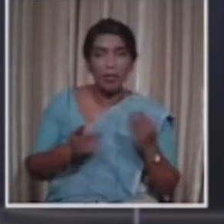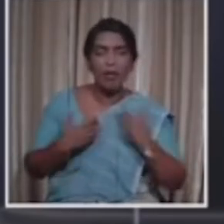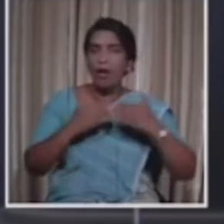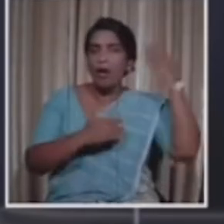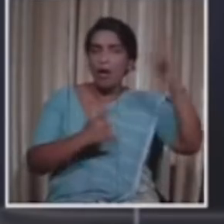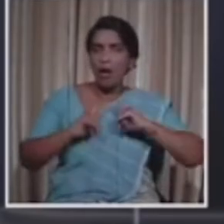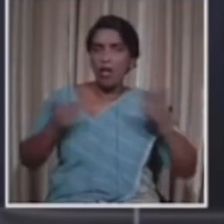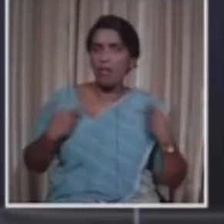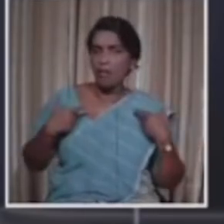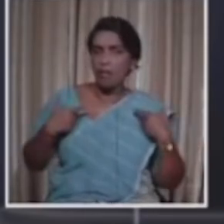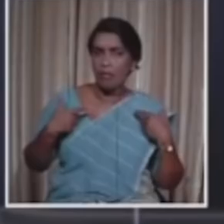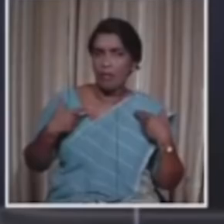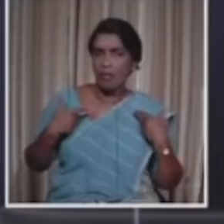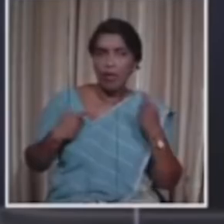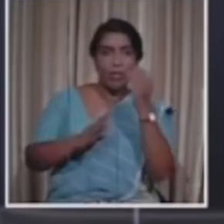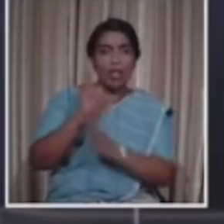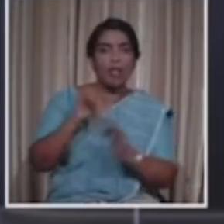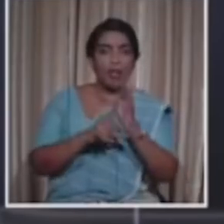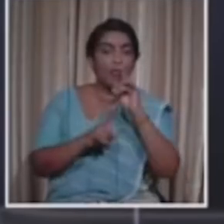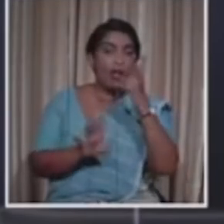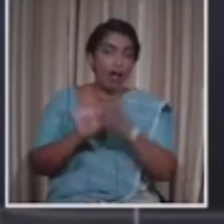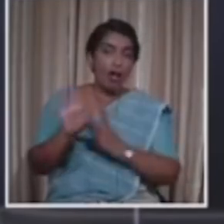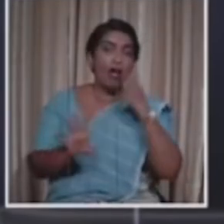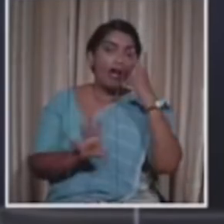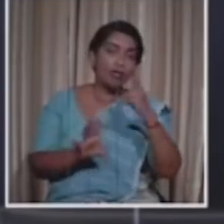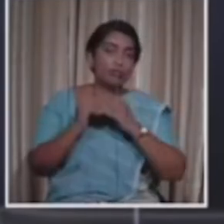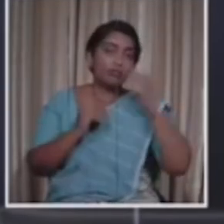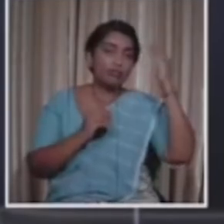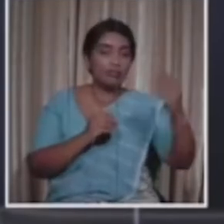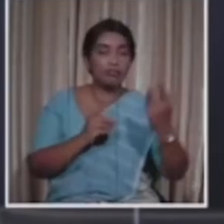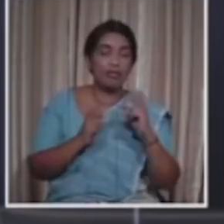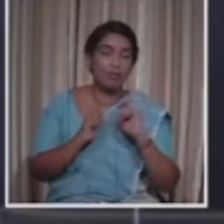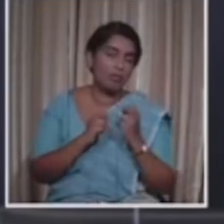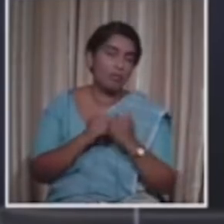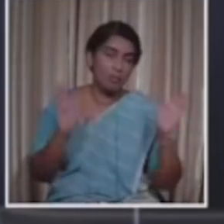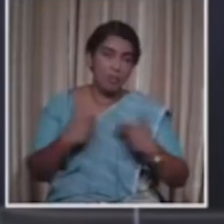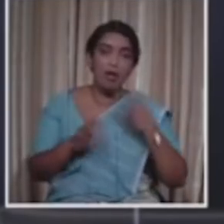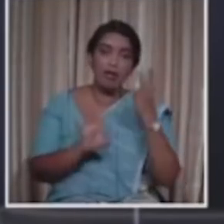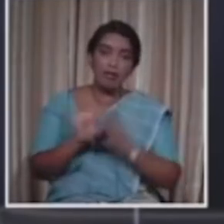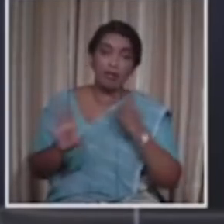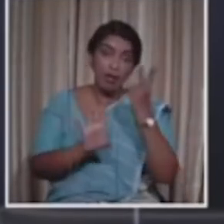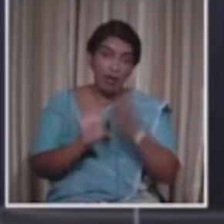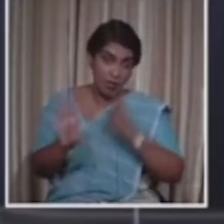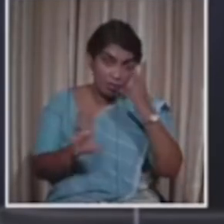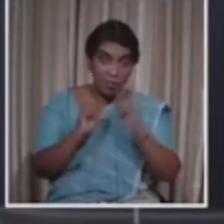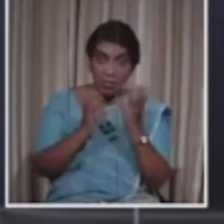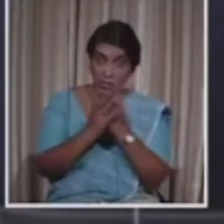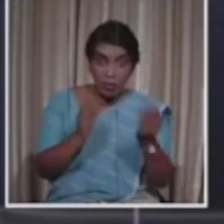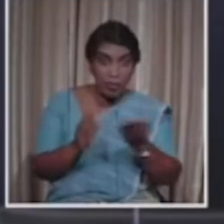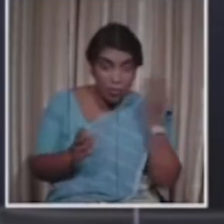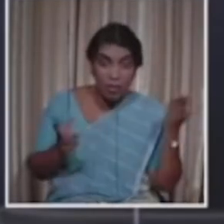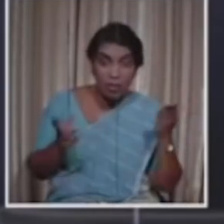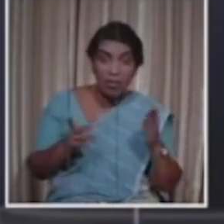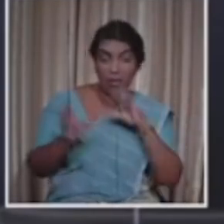අනාගතය. දැන් මුදල් ලැබෙතුමා කියන අවුරුදු දෙකක් අඩුම ගාණ යනවලු මේක විසඳන්න. අවුරුදු දෙකකදී විසඳුවා කියන්නේ එහෙම ටීම්